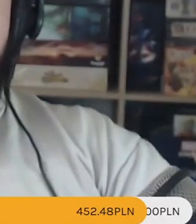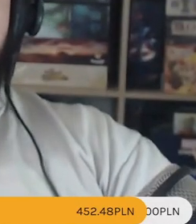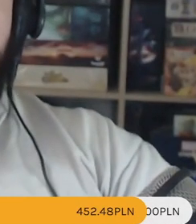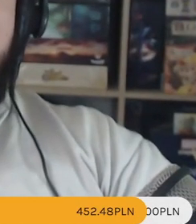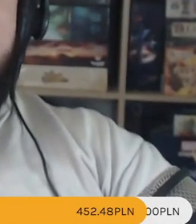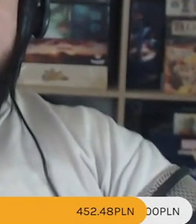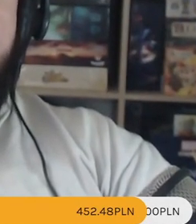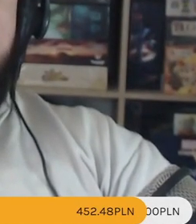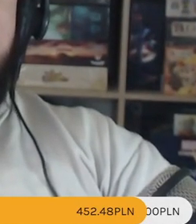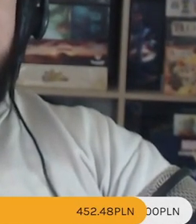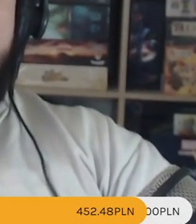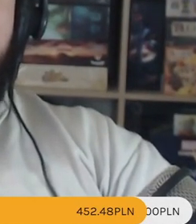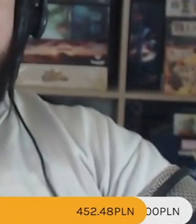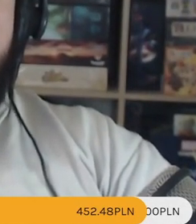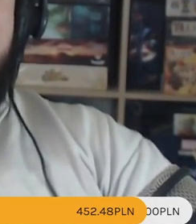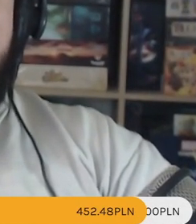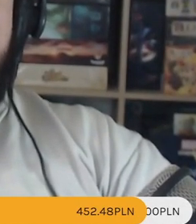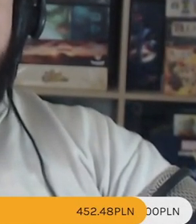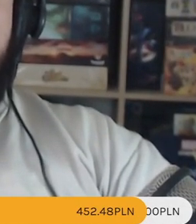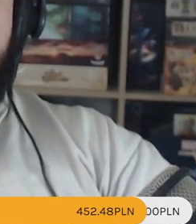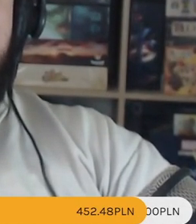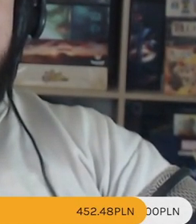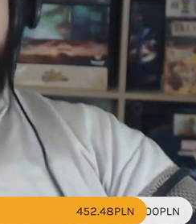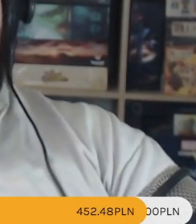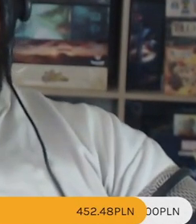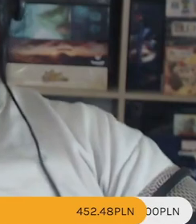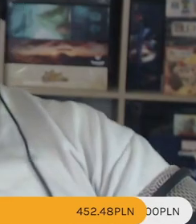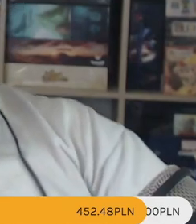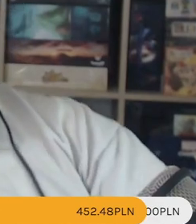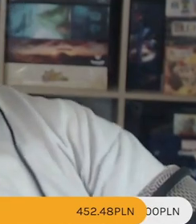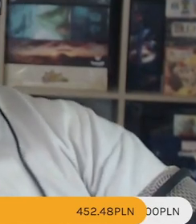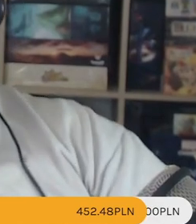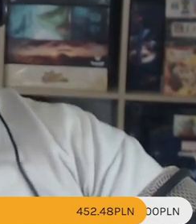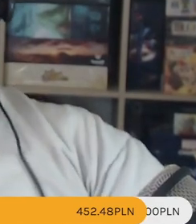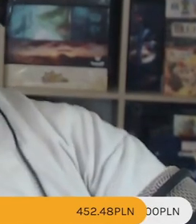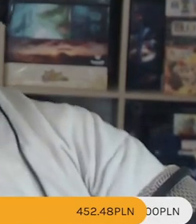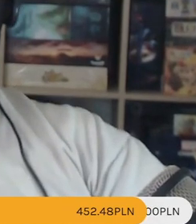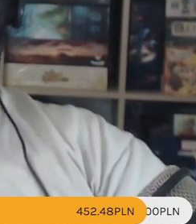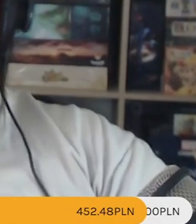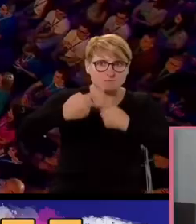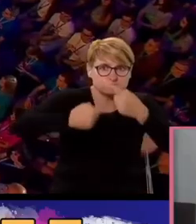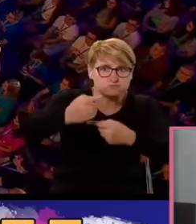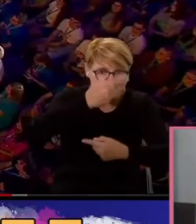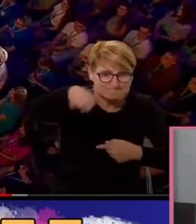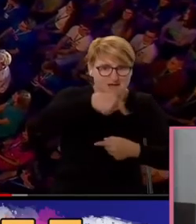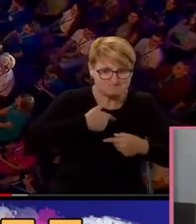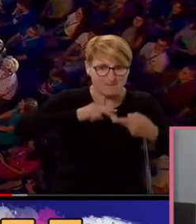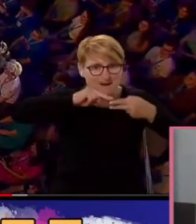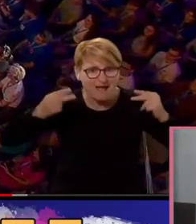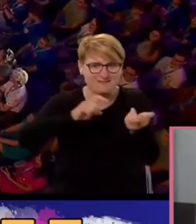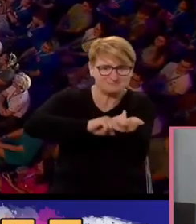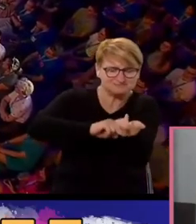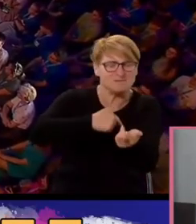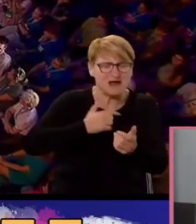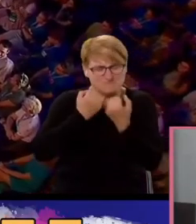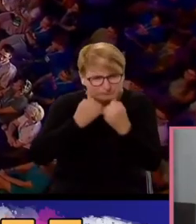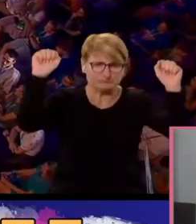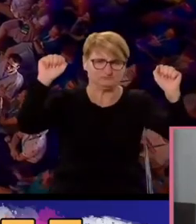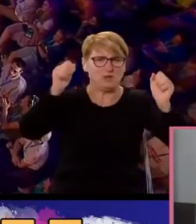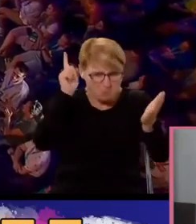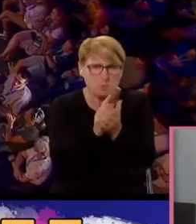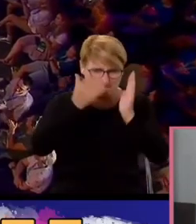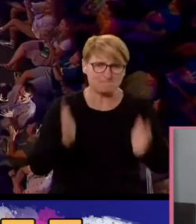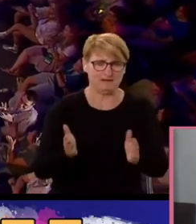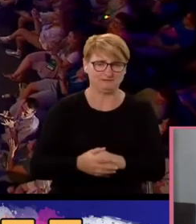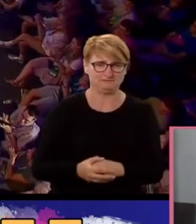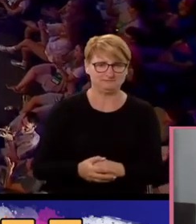mordercą. Skoro gada takie rzeczy, wychodzą prosto z dupy i przechodzą do ust. Mamy w genach zwycięstwo po prostu. I